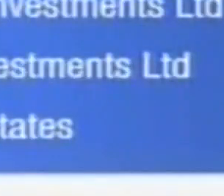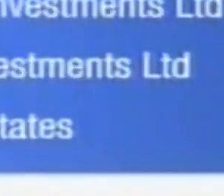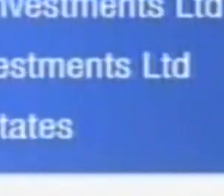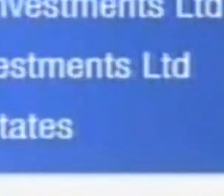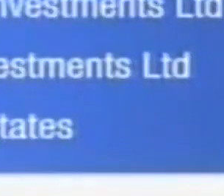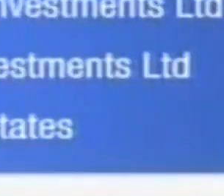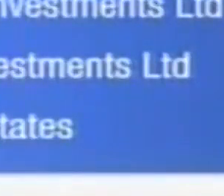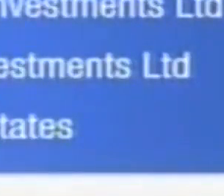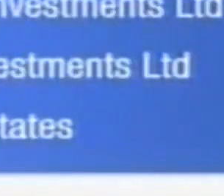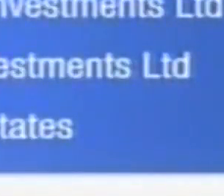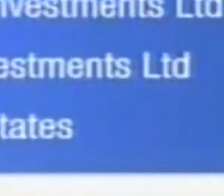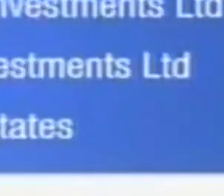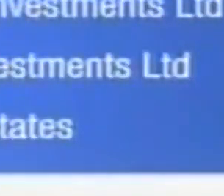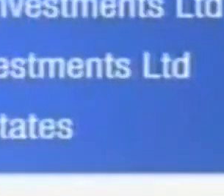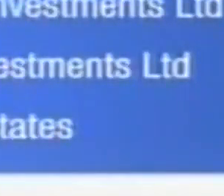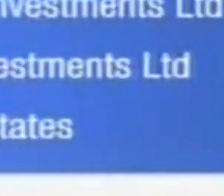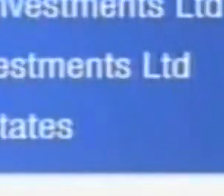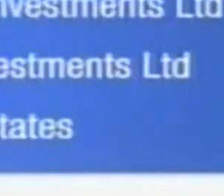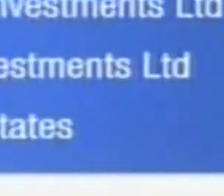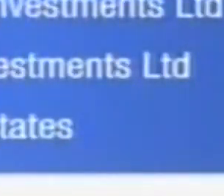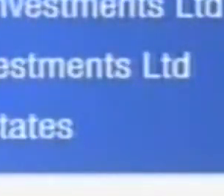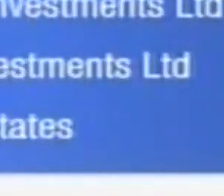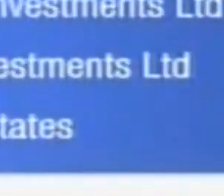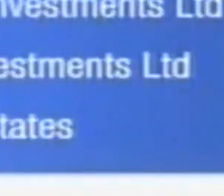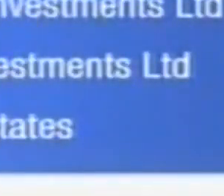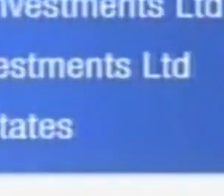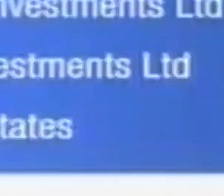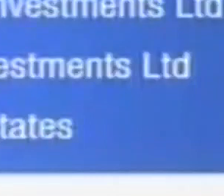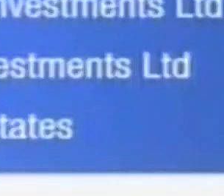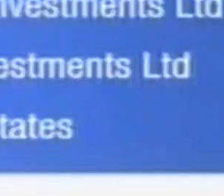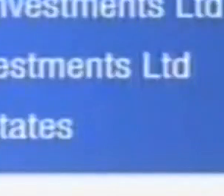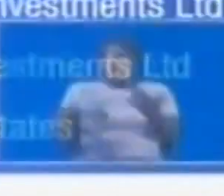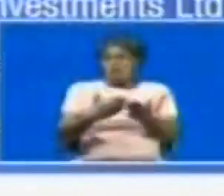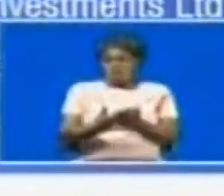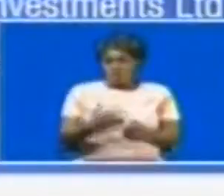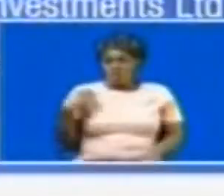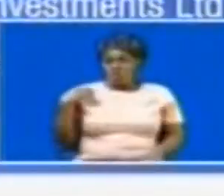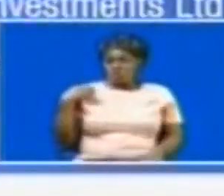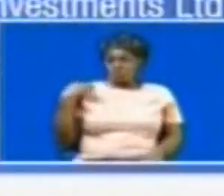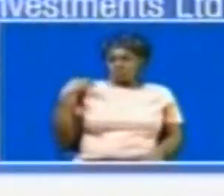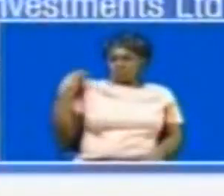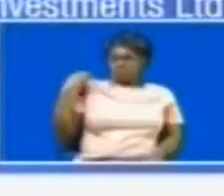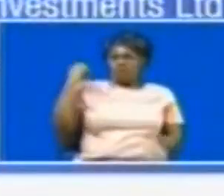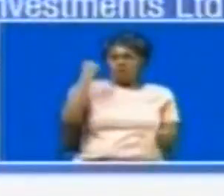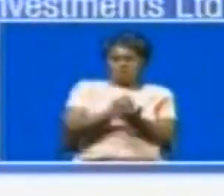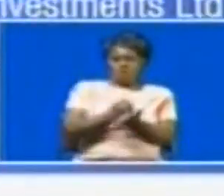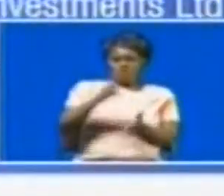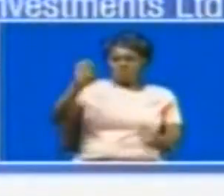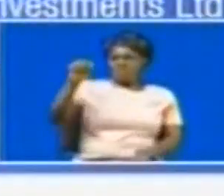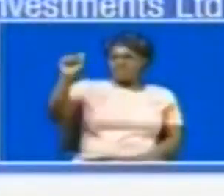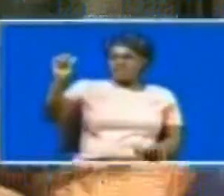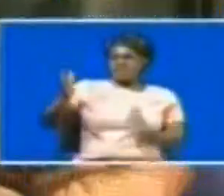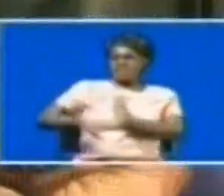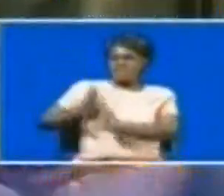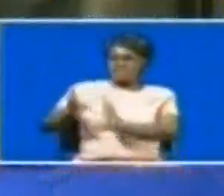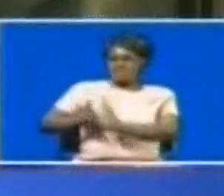Dasahe Investments Limited na Olo Motit Estates. Wote wametakiwa kujisalimisha katika jumba la Integrity